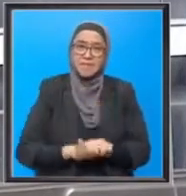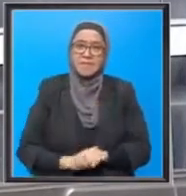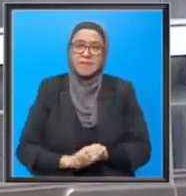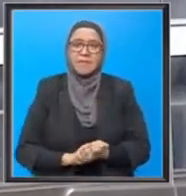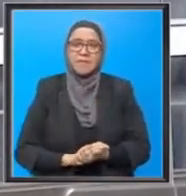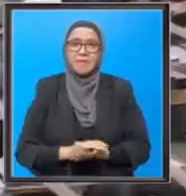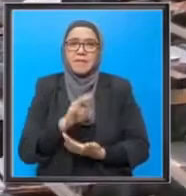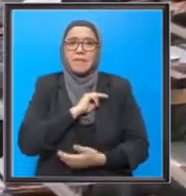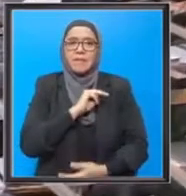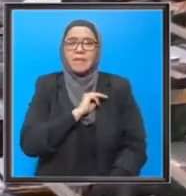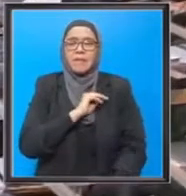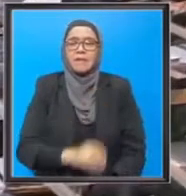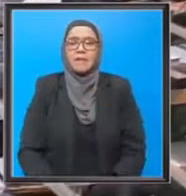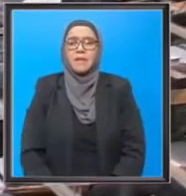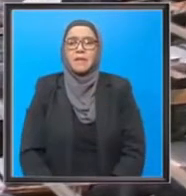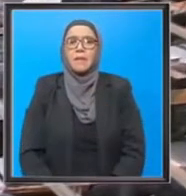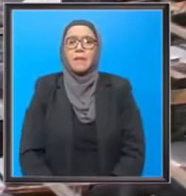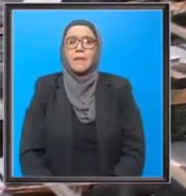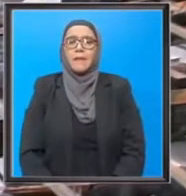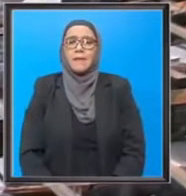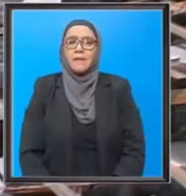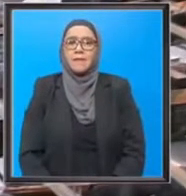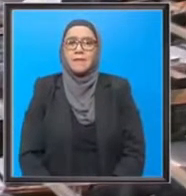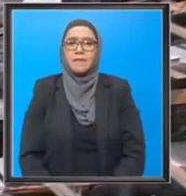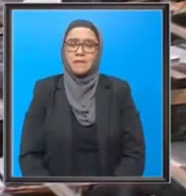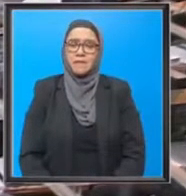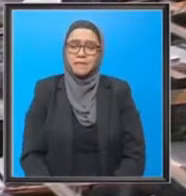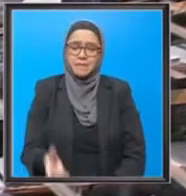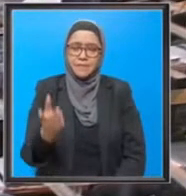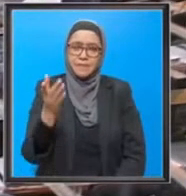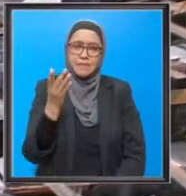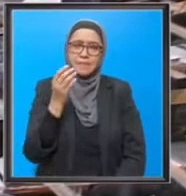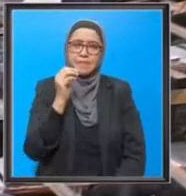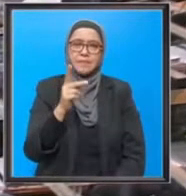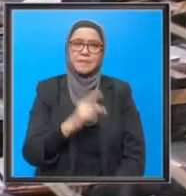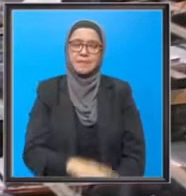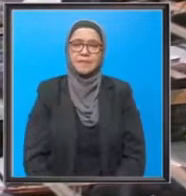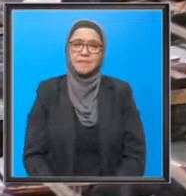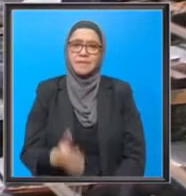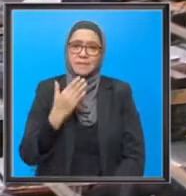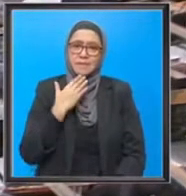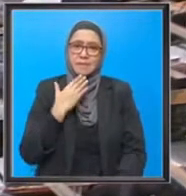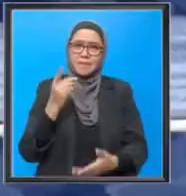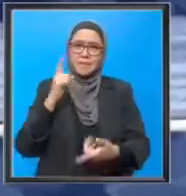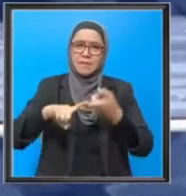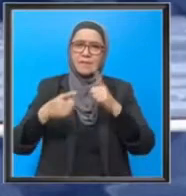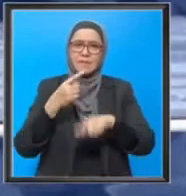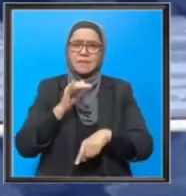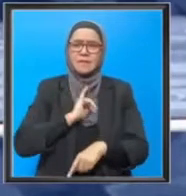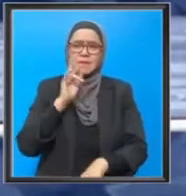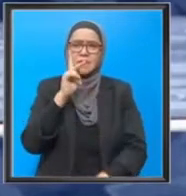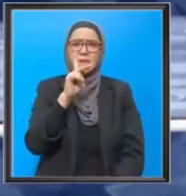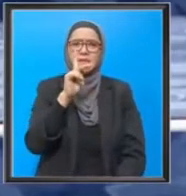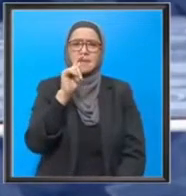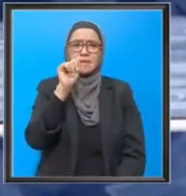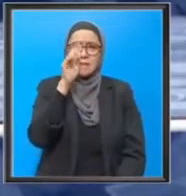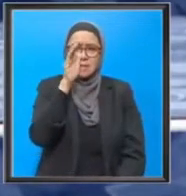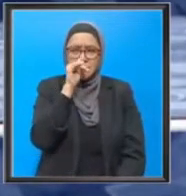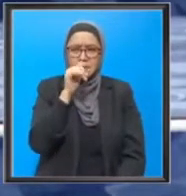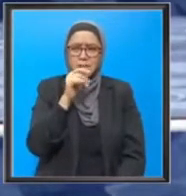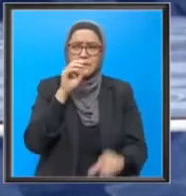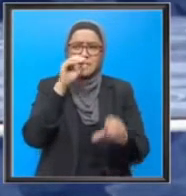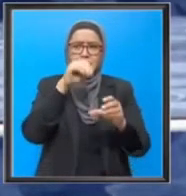menteri pada sahabat saya kota mereka saya sedalam jawaban saya tadi secara